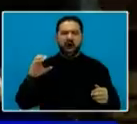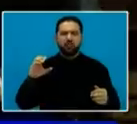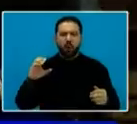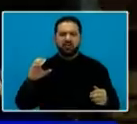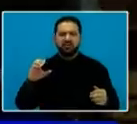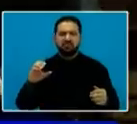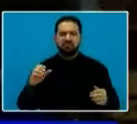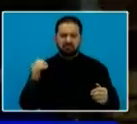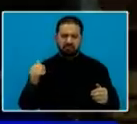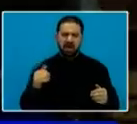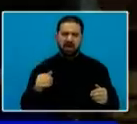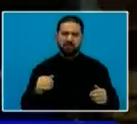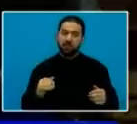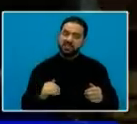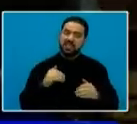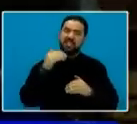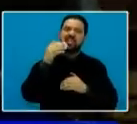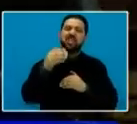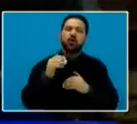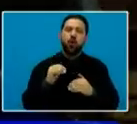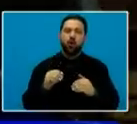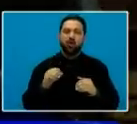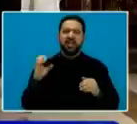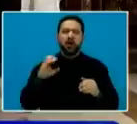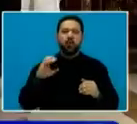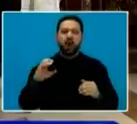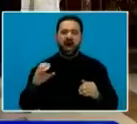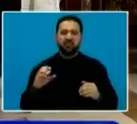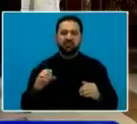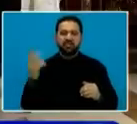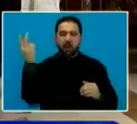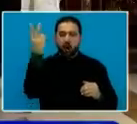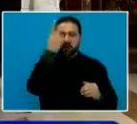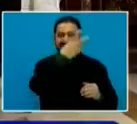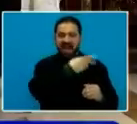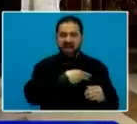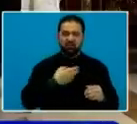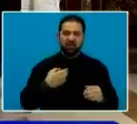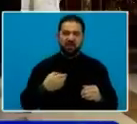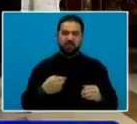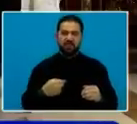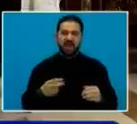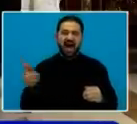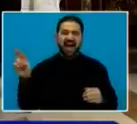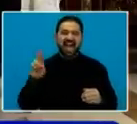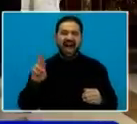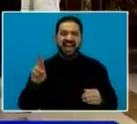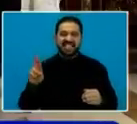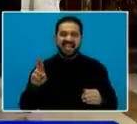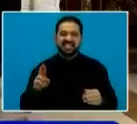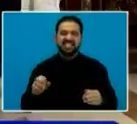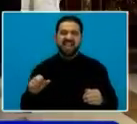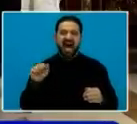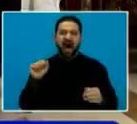Nu se poate, nu? E dincolo de curaj. E mai mult decât atât. E vorba de o înțelegere a